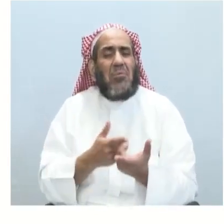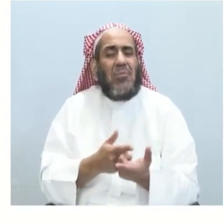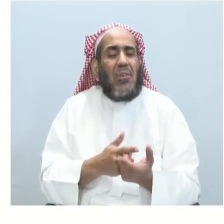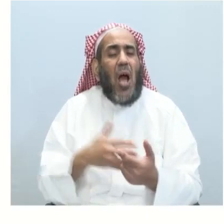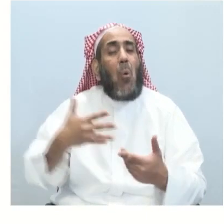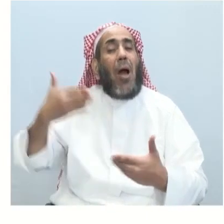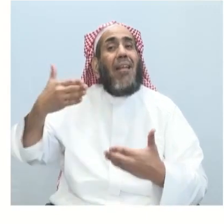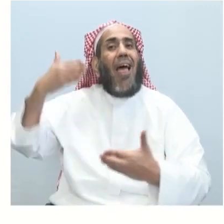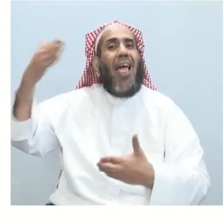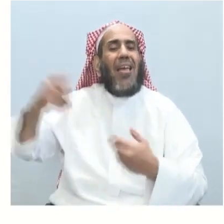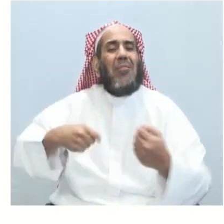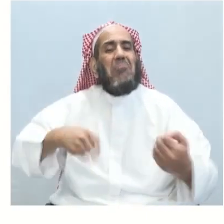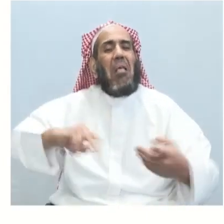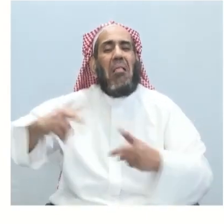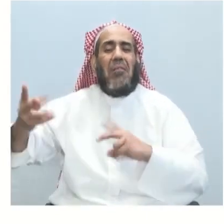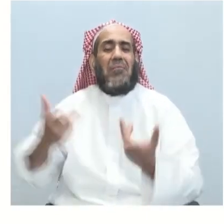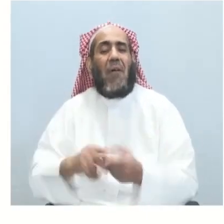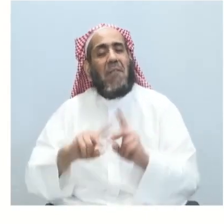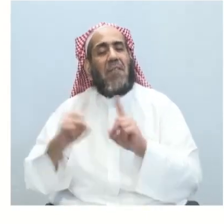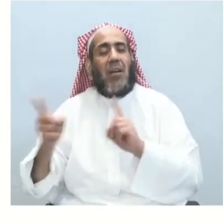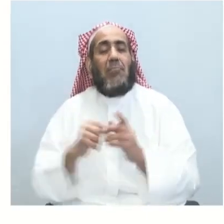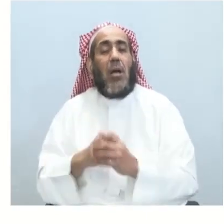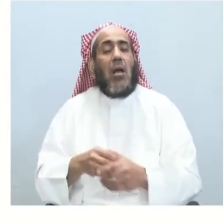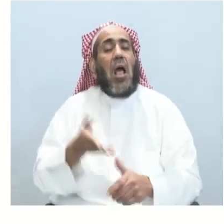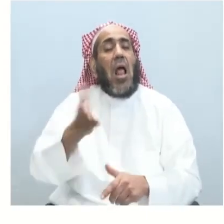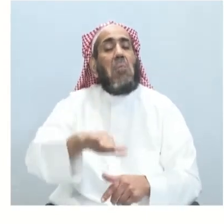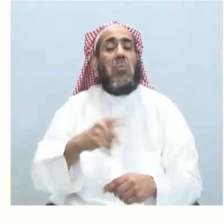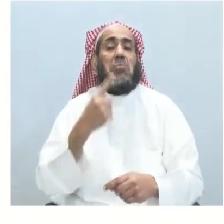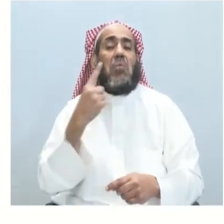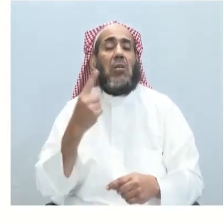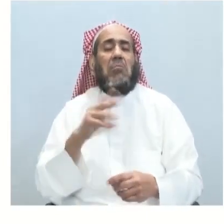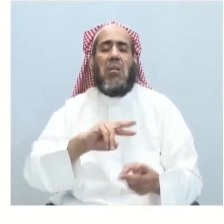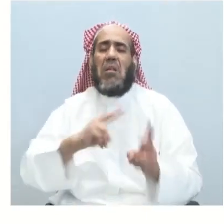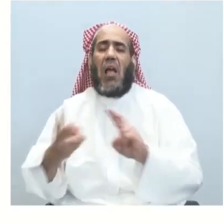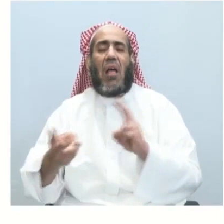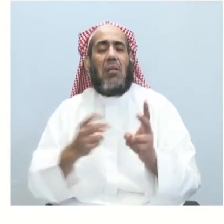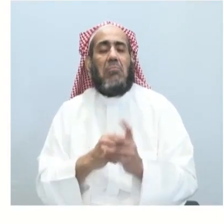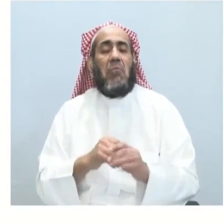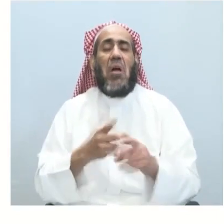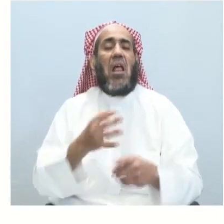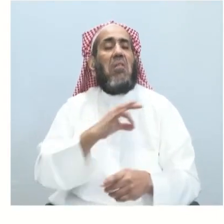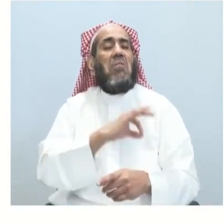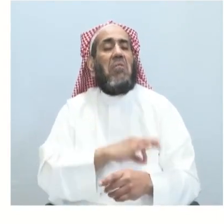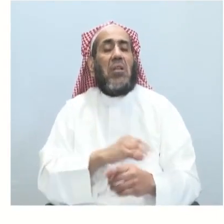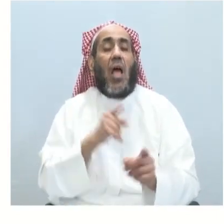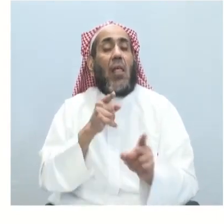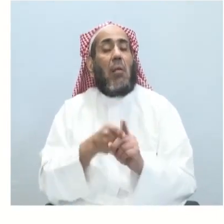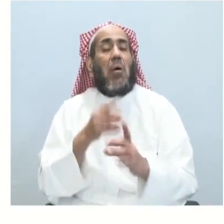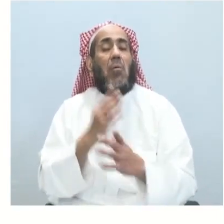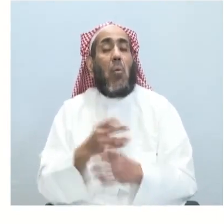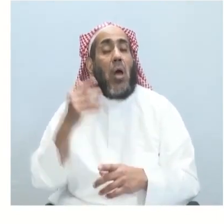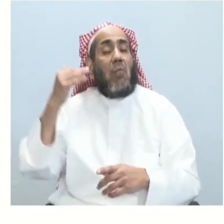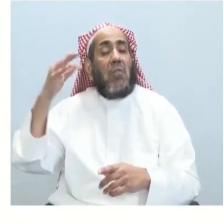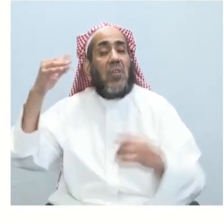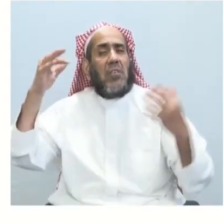ام غنيت يعني لاحظ الفرق الموت هو واحد لن يتغير شيء فلن يفيد هذا القصد وهذا ما يراه من